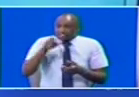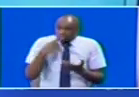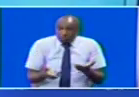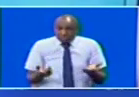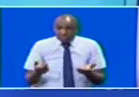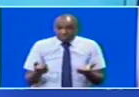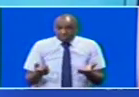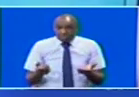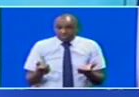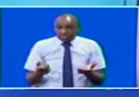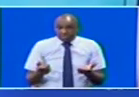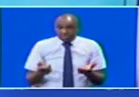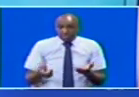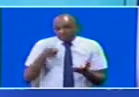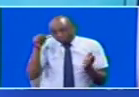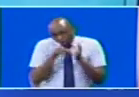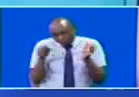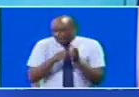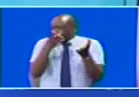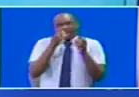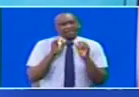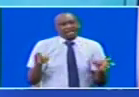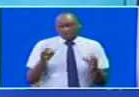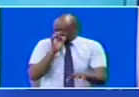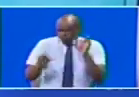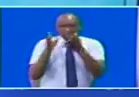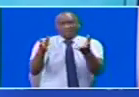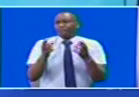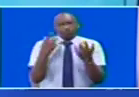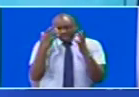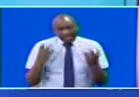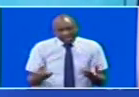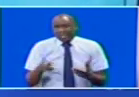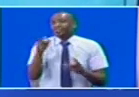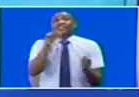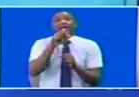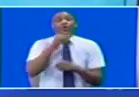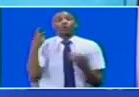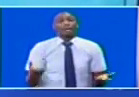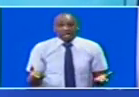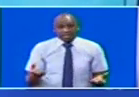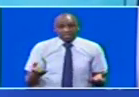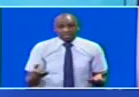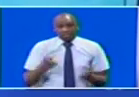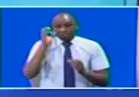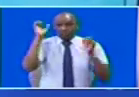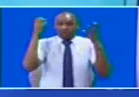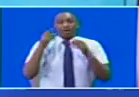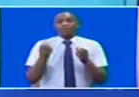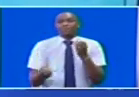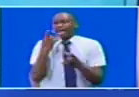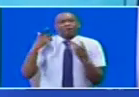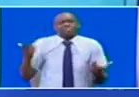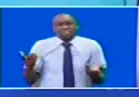yoyote katika Kitui ilikuwa imewashwa moto. Hii gari ilikuwa inaenda kusima moto kani. Tunataka